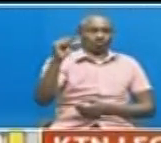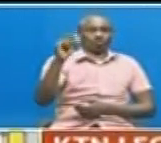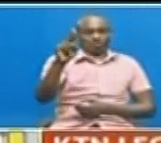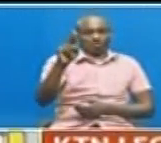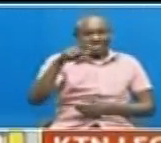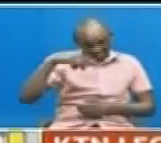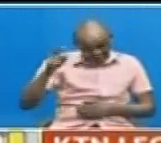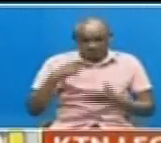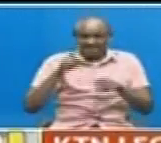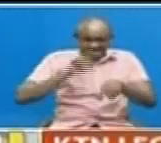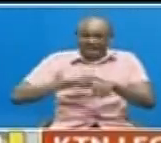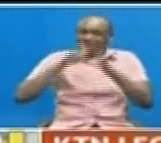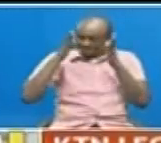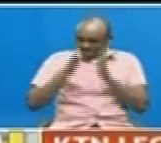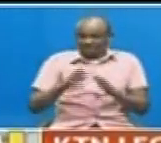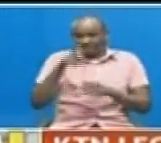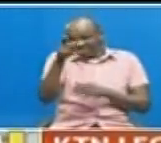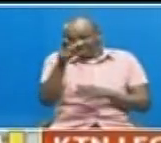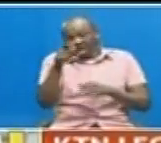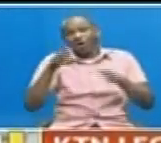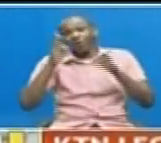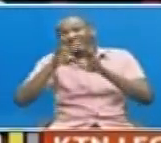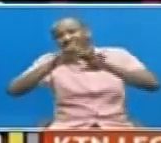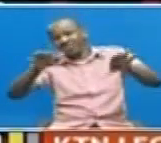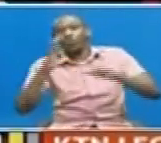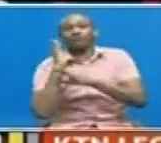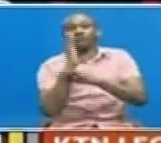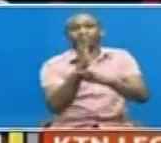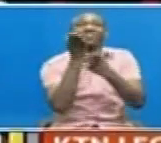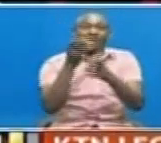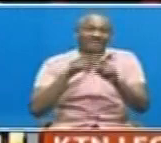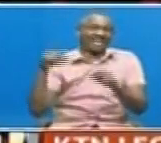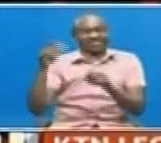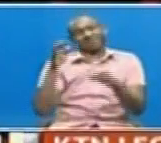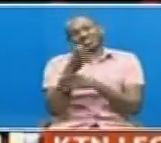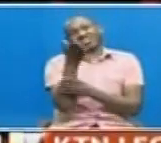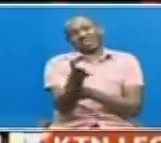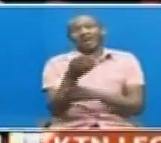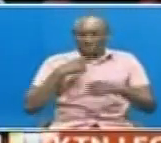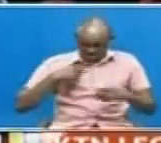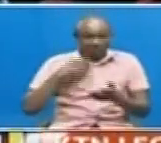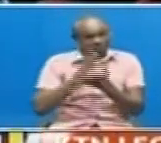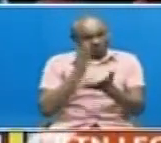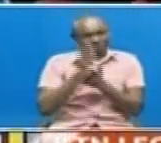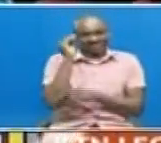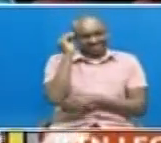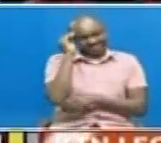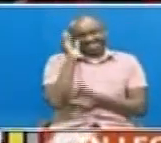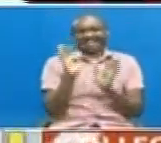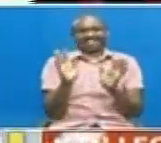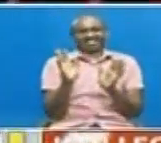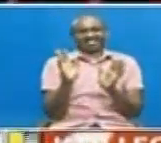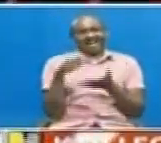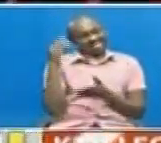Wanasema avumaye baharini ni papa, kumbe wengi wamo. Taaluma yangu kusema kweli ni sijasoma.